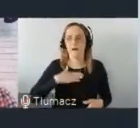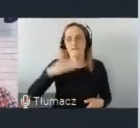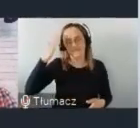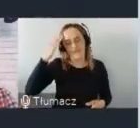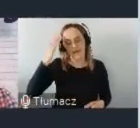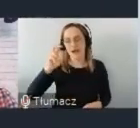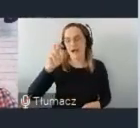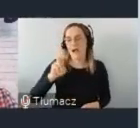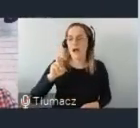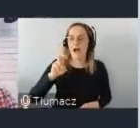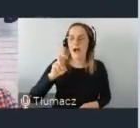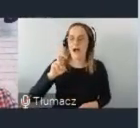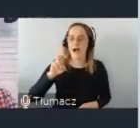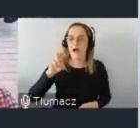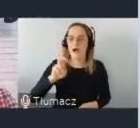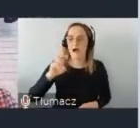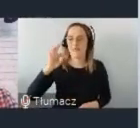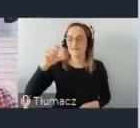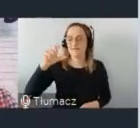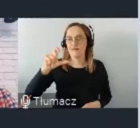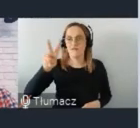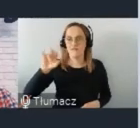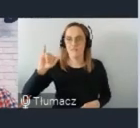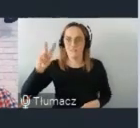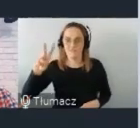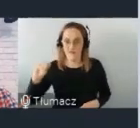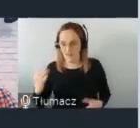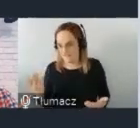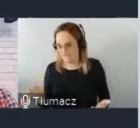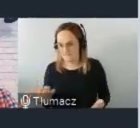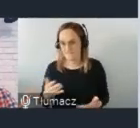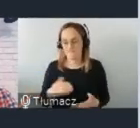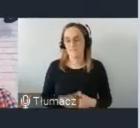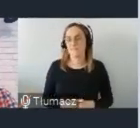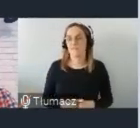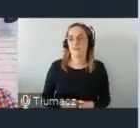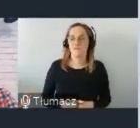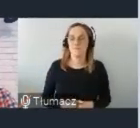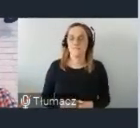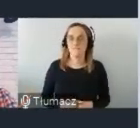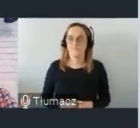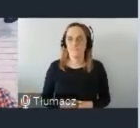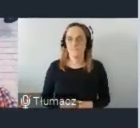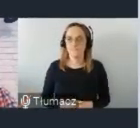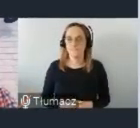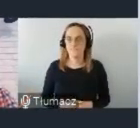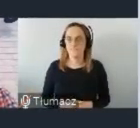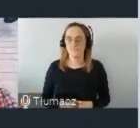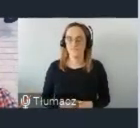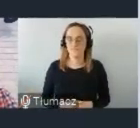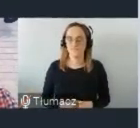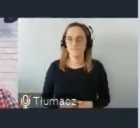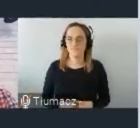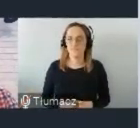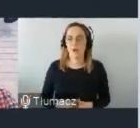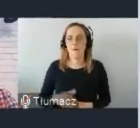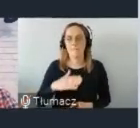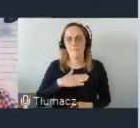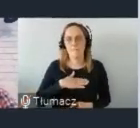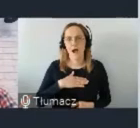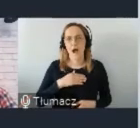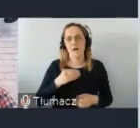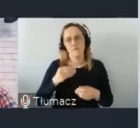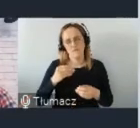HTC Vive. Mamy też Oculus Rift. To są już takie sprzęty, do które troszkę trzeba